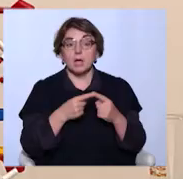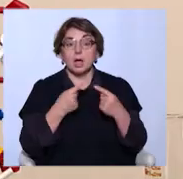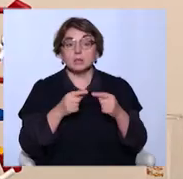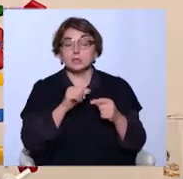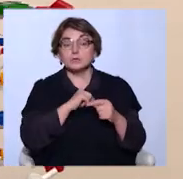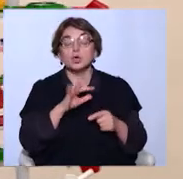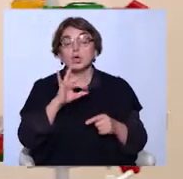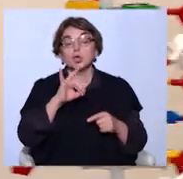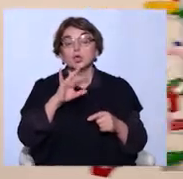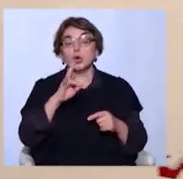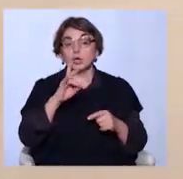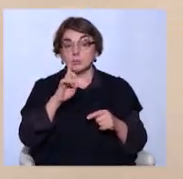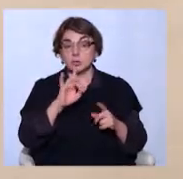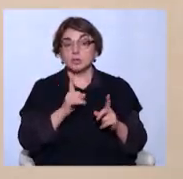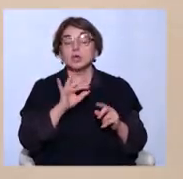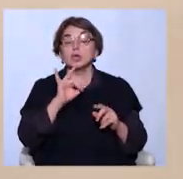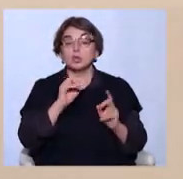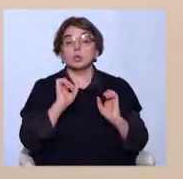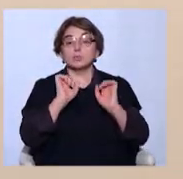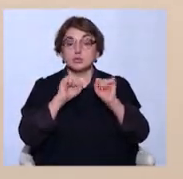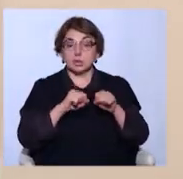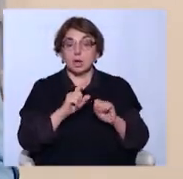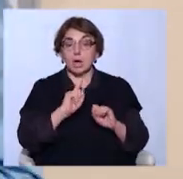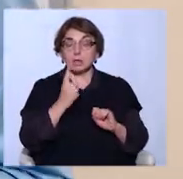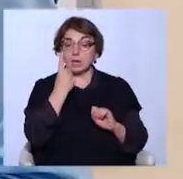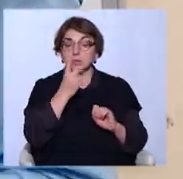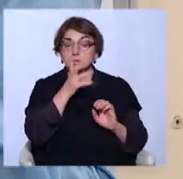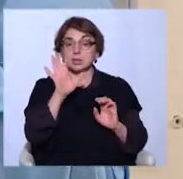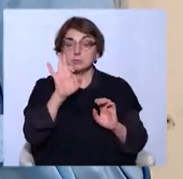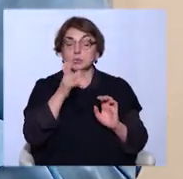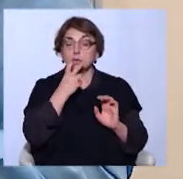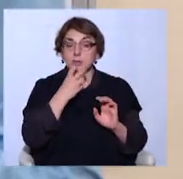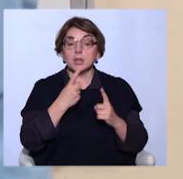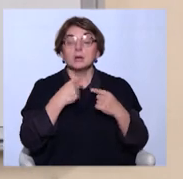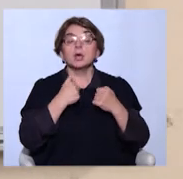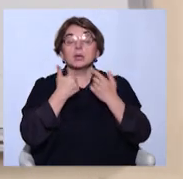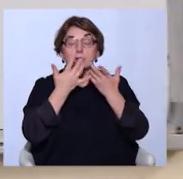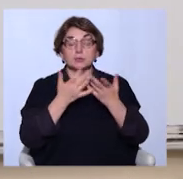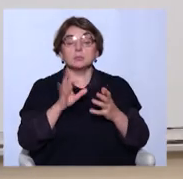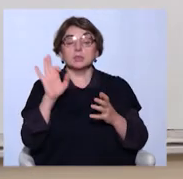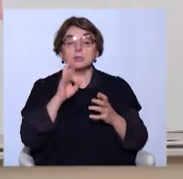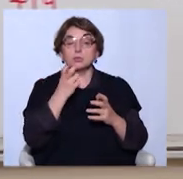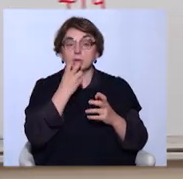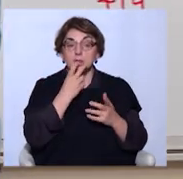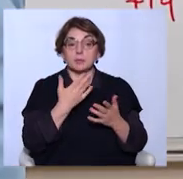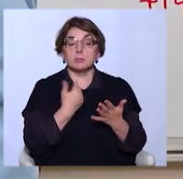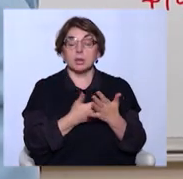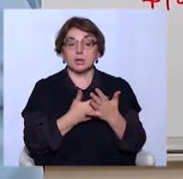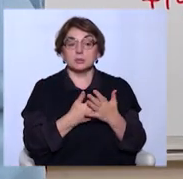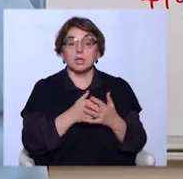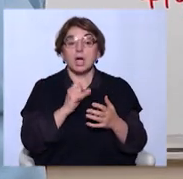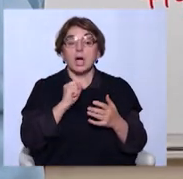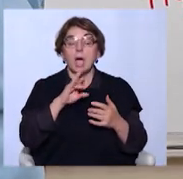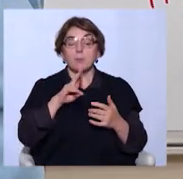ნახოთ იონებში. ჩვენ თქვით, რომ იონი შეიძლება შედგებოდეს არამხოლოდ ერთი ელემენტისგან, არამედ რამდენიმე ელემენტისგან. მაგალითად